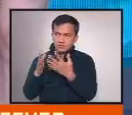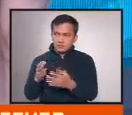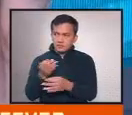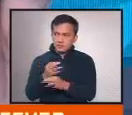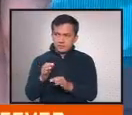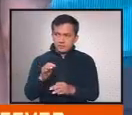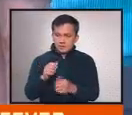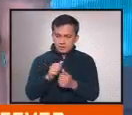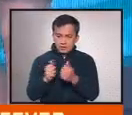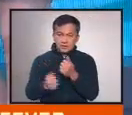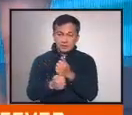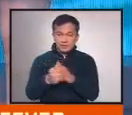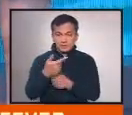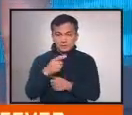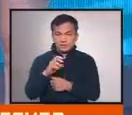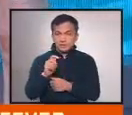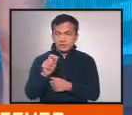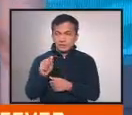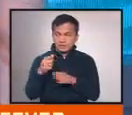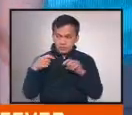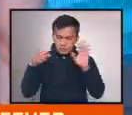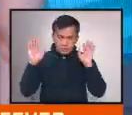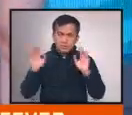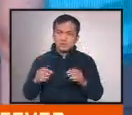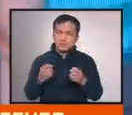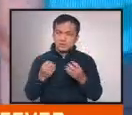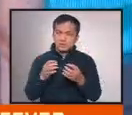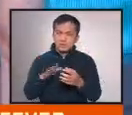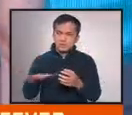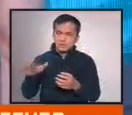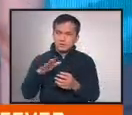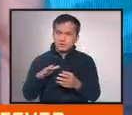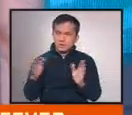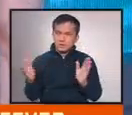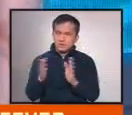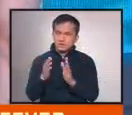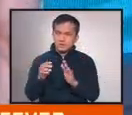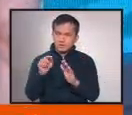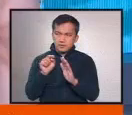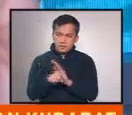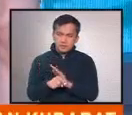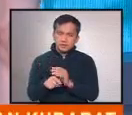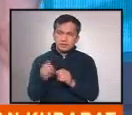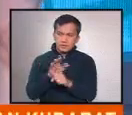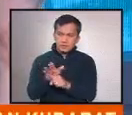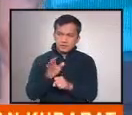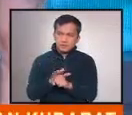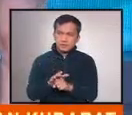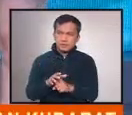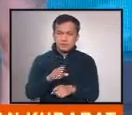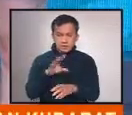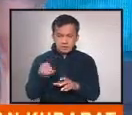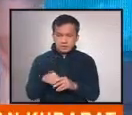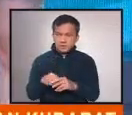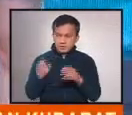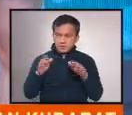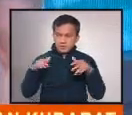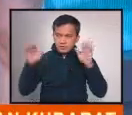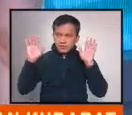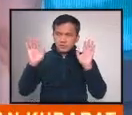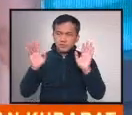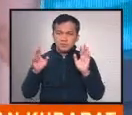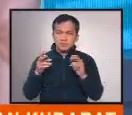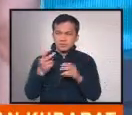napalaya sa ilalim ng GCTA ang sumuko. Karamihan sa kanila ay naharap sa kasong murder at rape. Kabilang naman